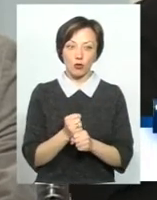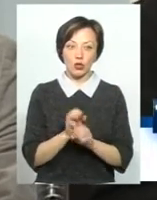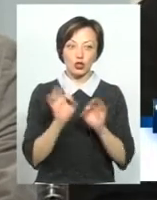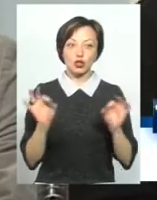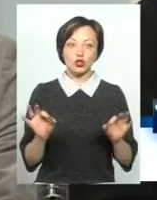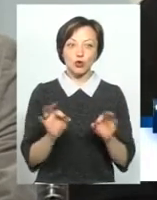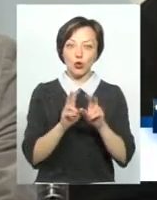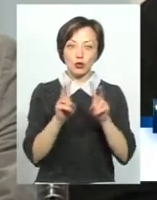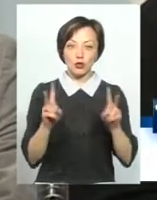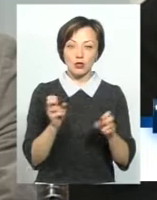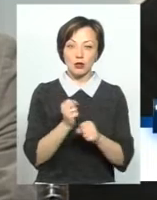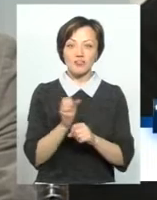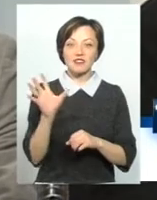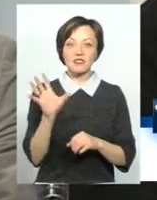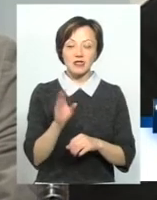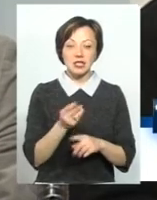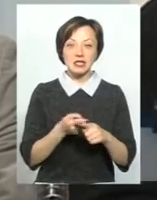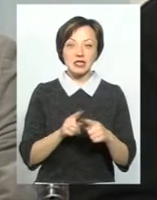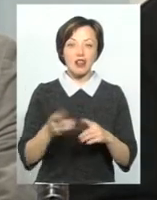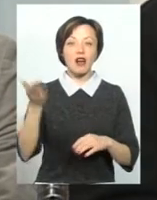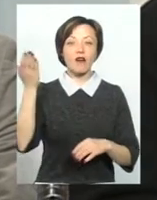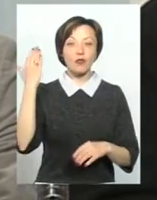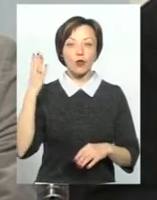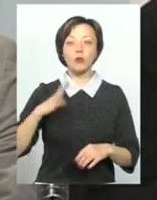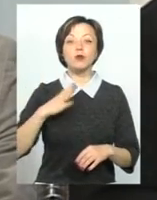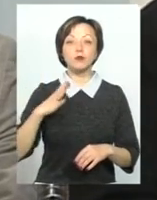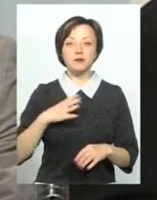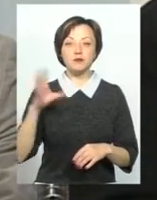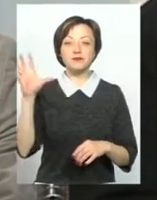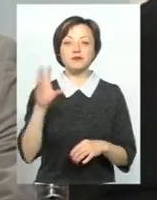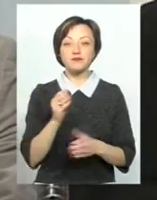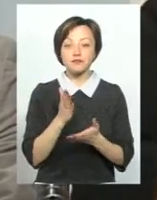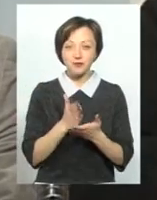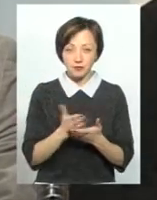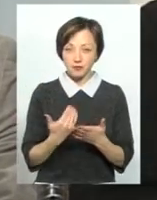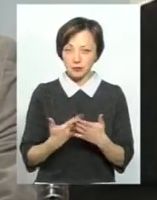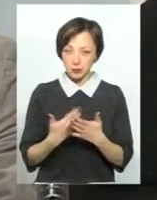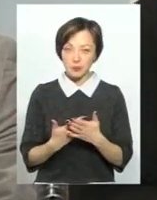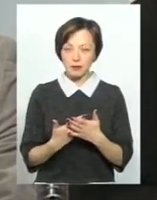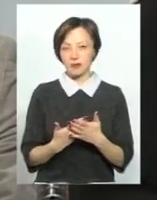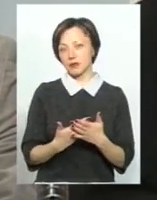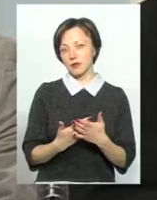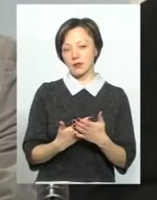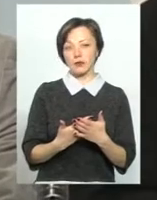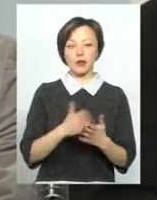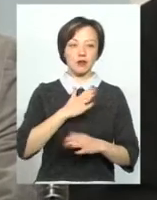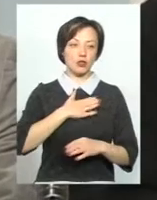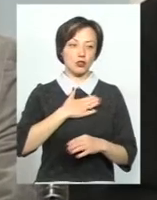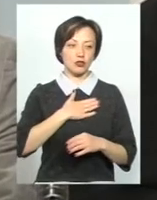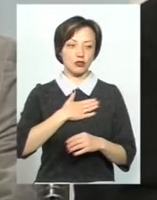нічого хтось не робить. Все це вже давно було, все це давно є. Ну, наприклад, візьмемо, от наші